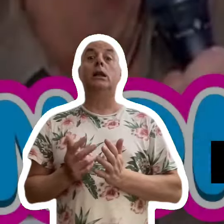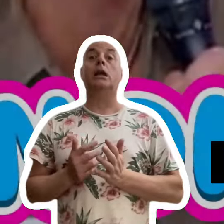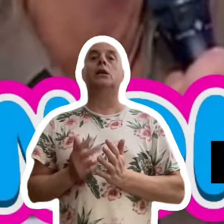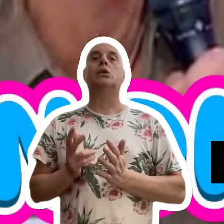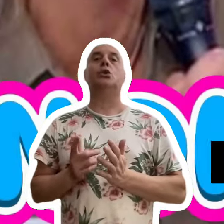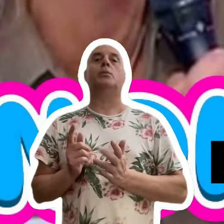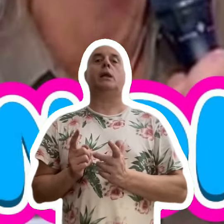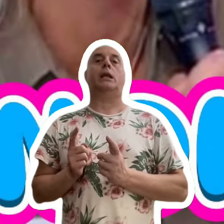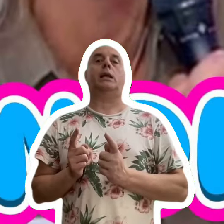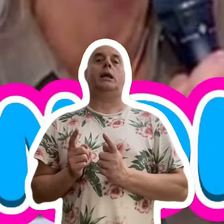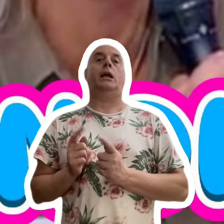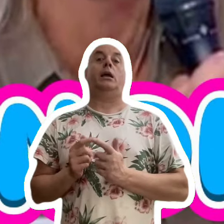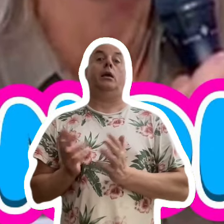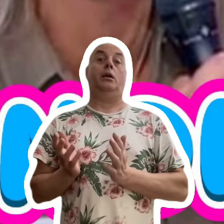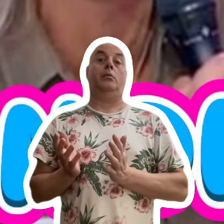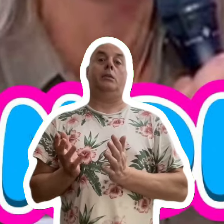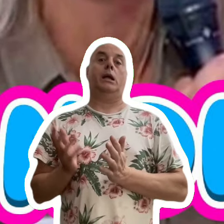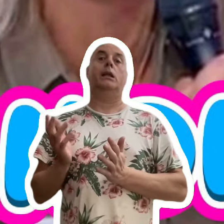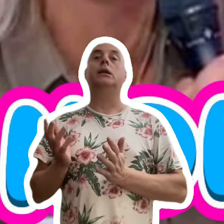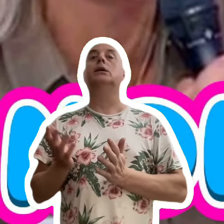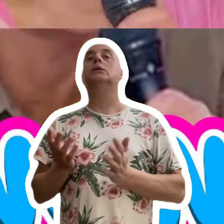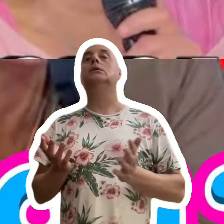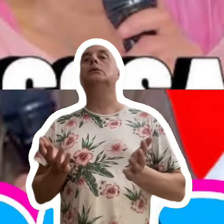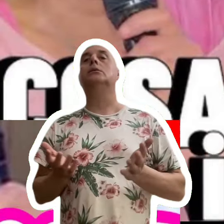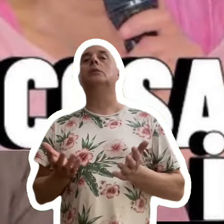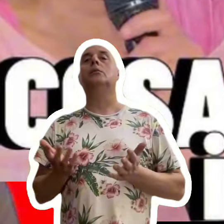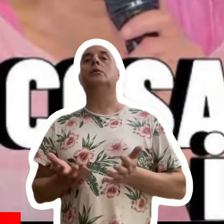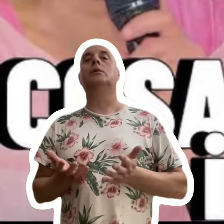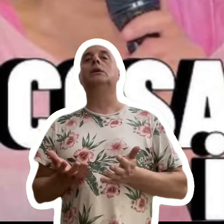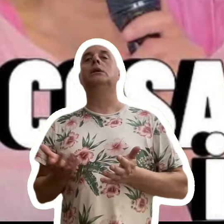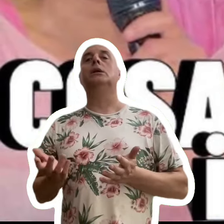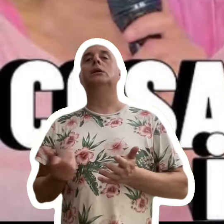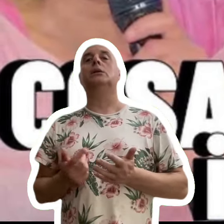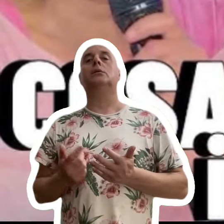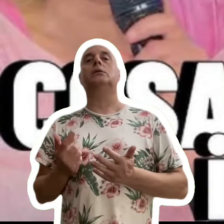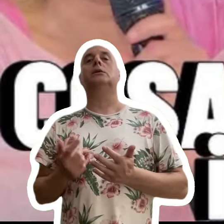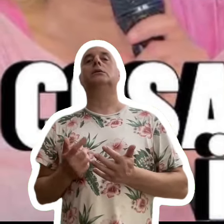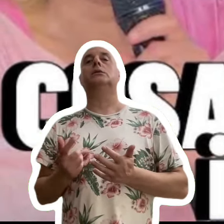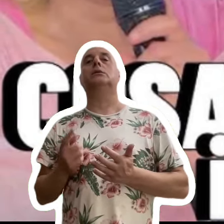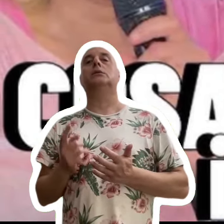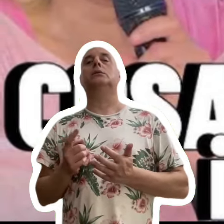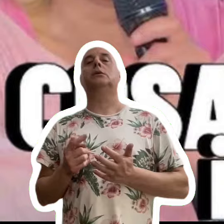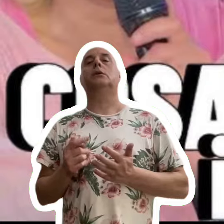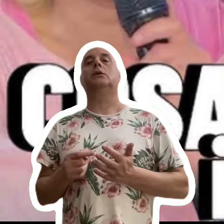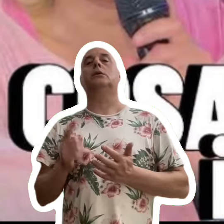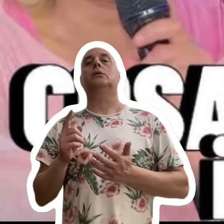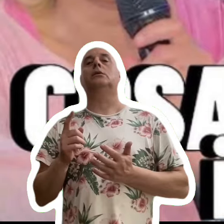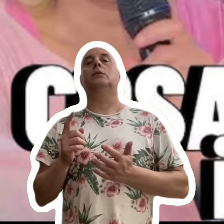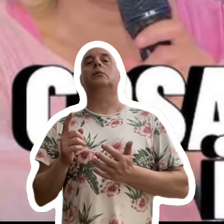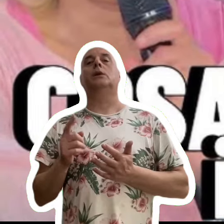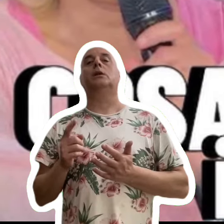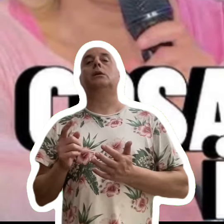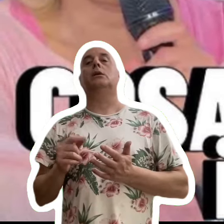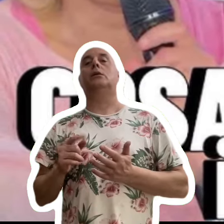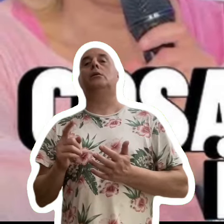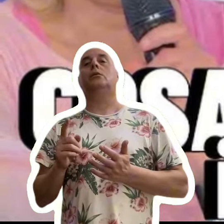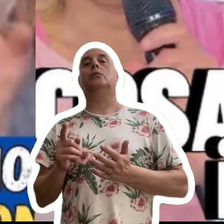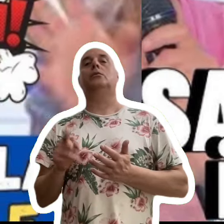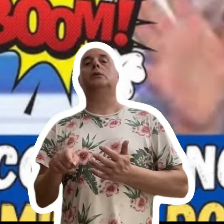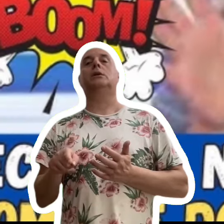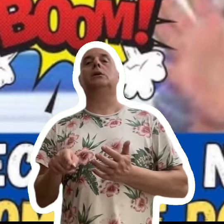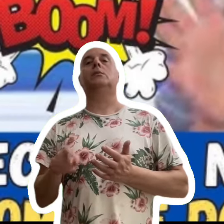le anticipazioni delle puntate di Uomini e Donne previste durante il mese di settembre rivelano che Ida Platano si